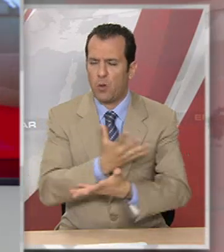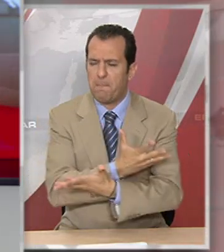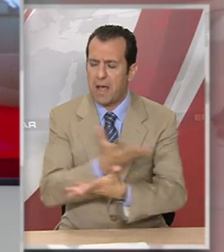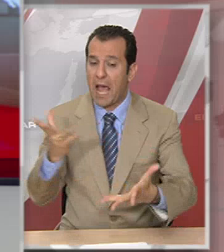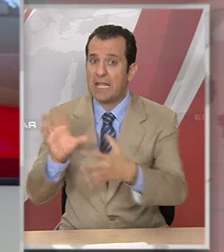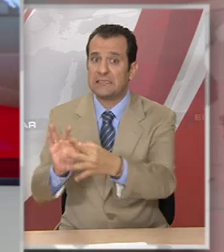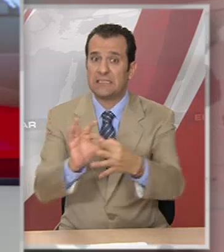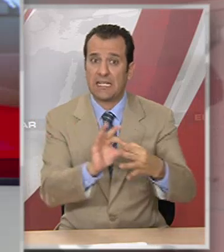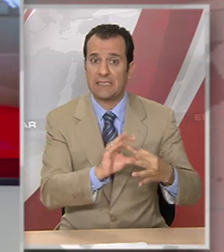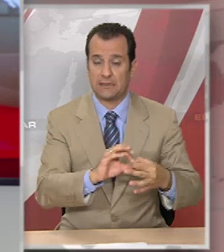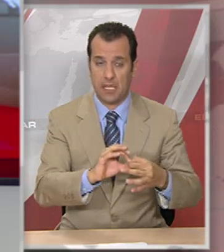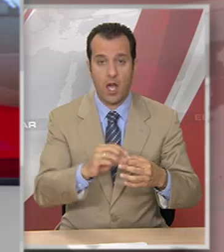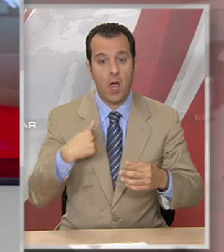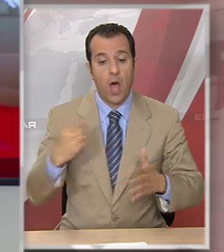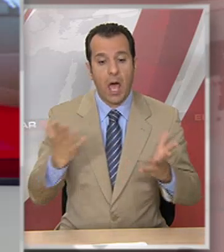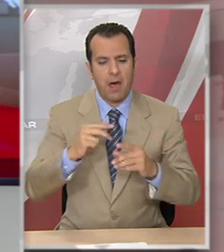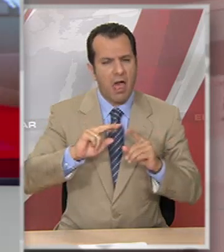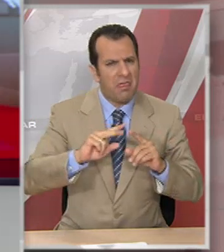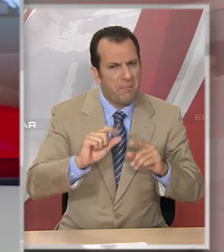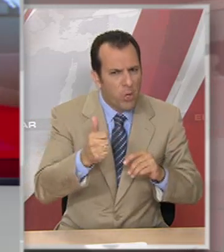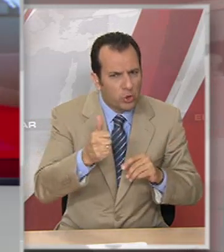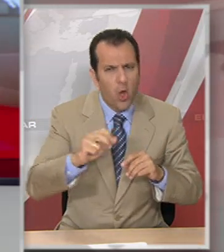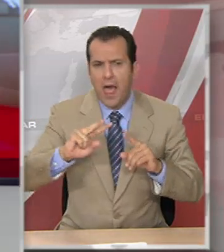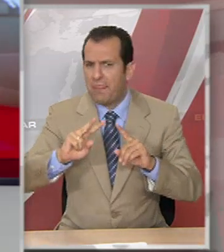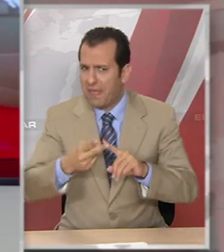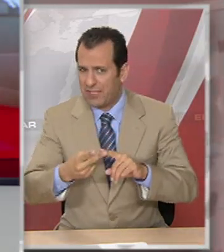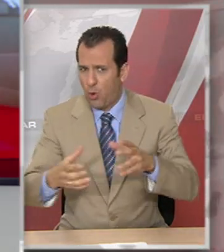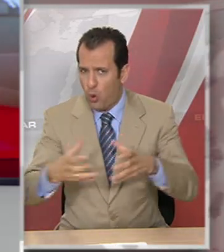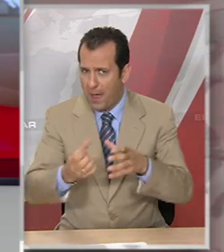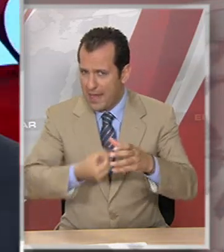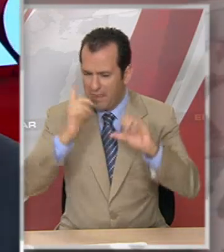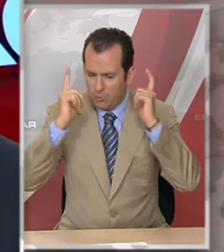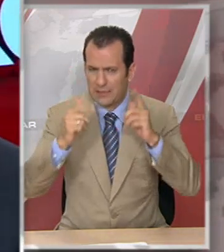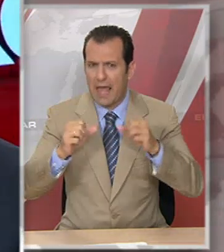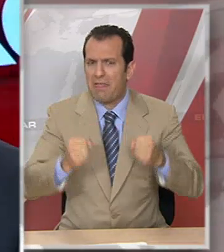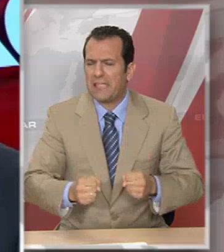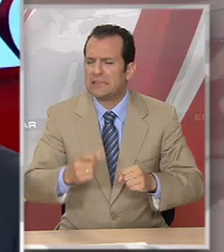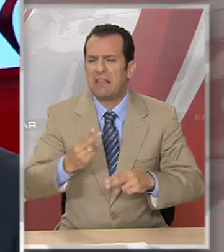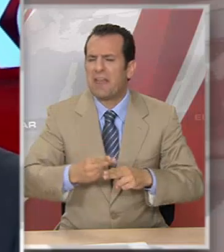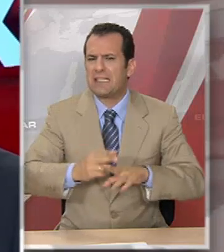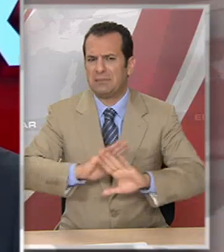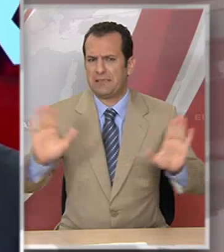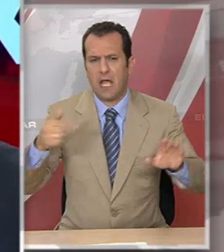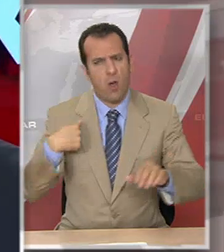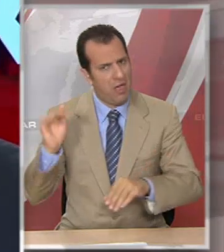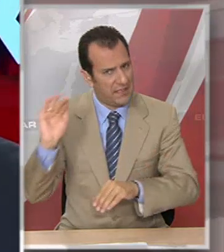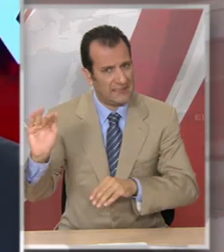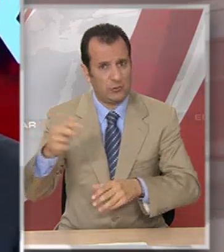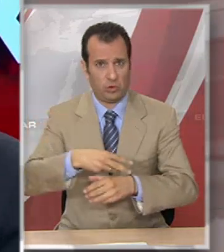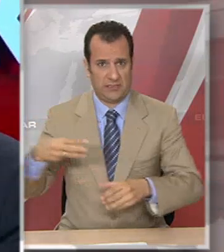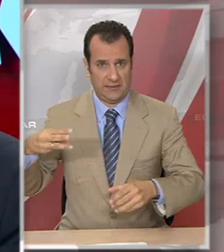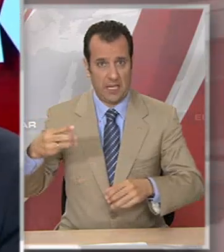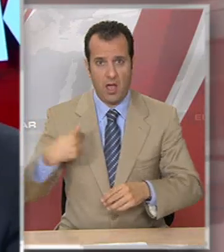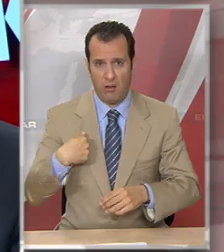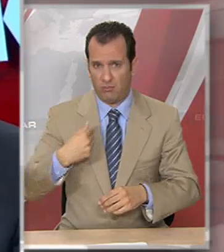αποκάλυψε ότι θα απευθυνθεί στον ΣΥΡΙΖΑ για συνεργασία είτε η Νέα Δημοκρατία είναι πρώτο κόμμα είτε όχι. Εγώ δεν είμαι αλαζόνας. Ο κύριος Τσίπρας πέρα